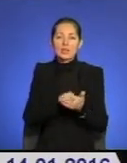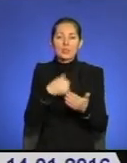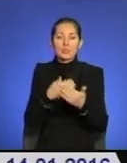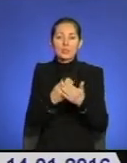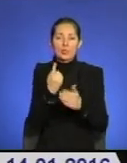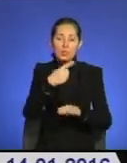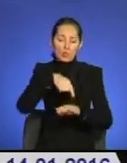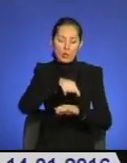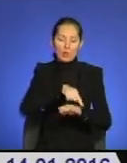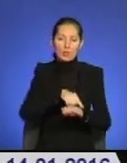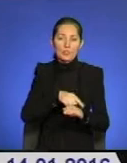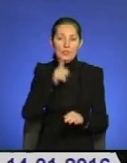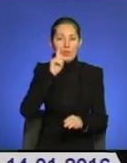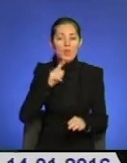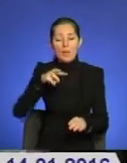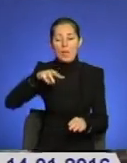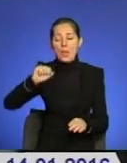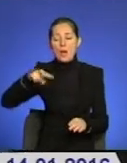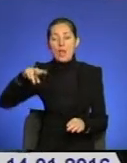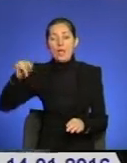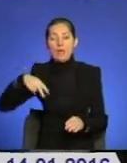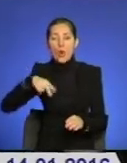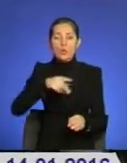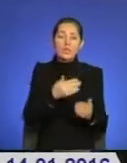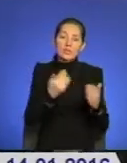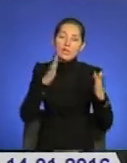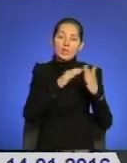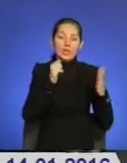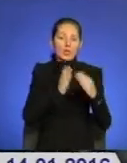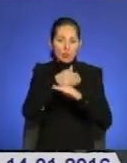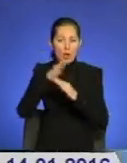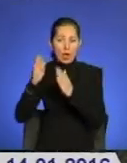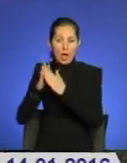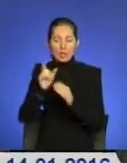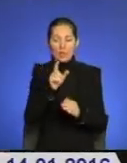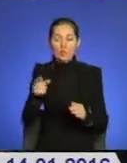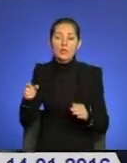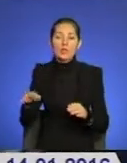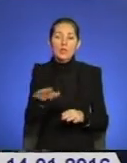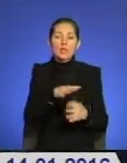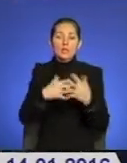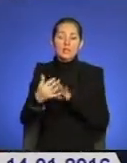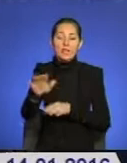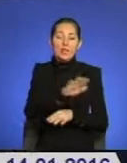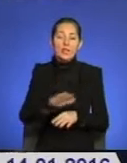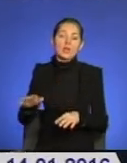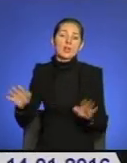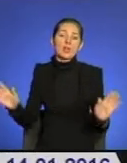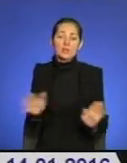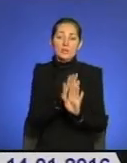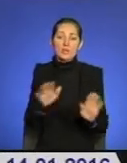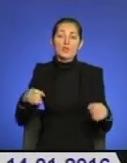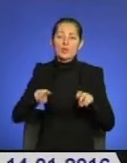годину. Доки Меланка ходить від хати до хати, люди на сільських майданах танцюють, колядують, щедрують і віншують.